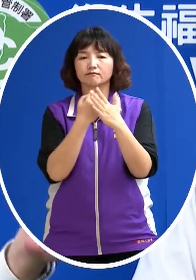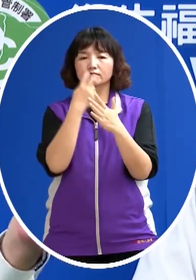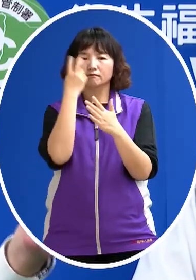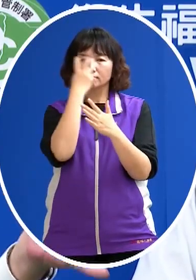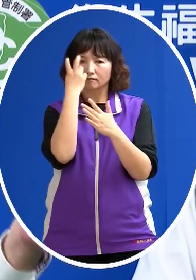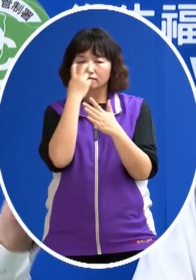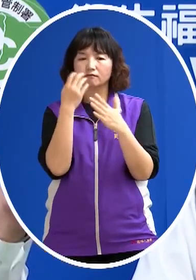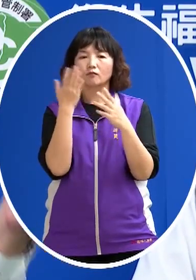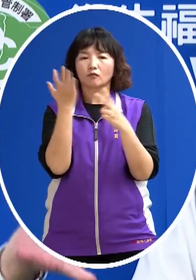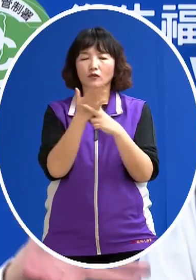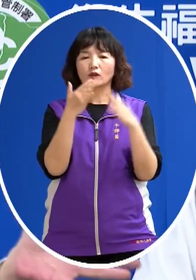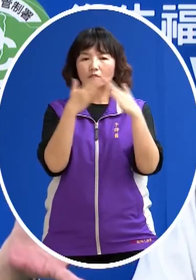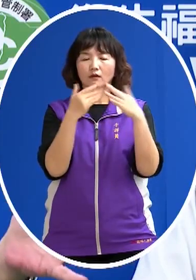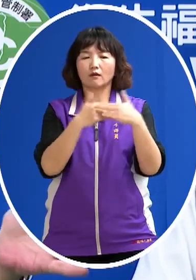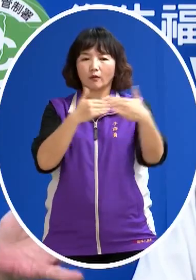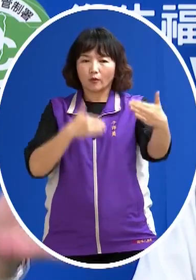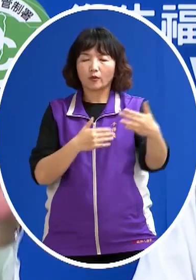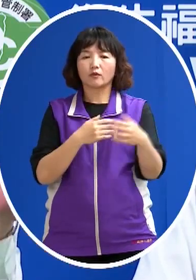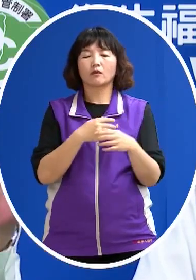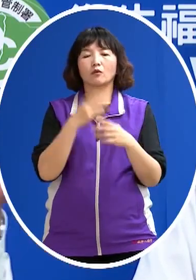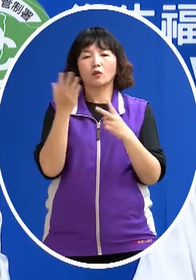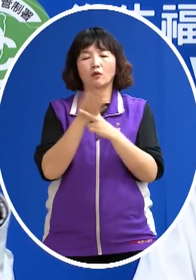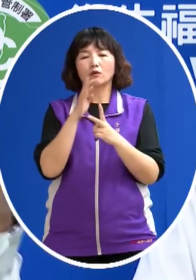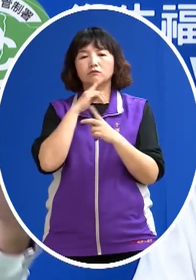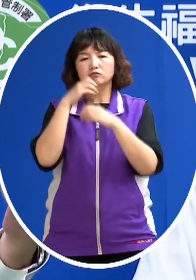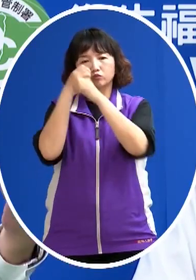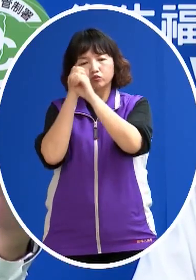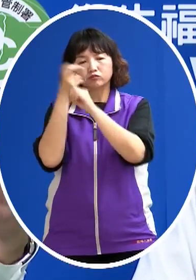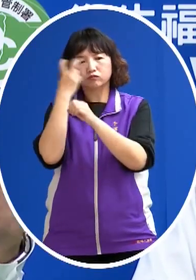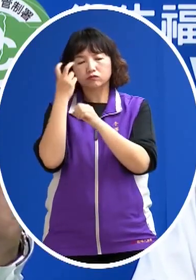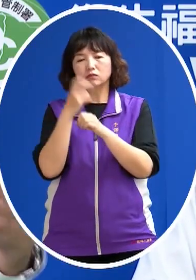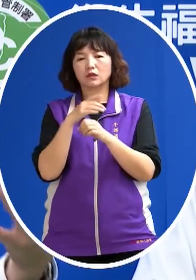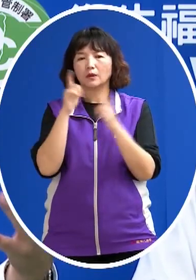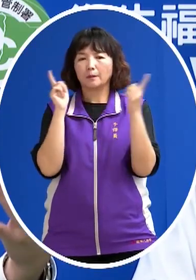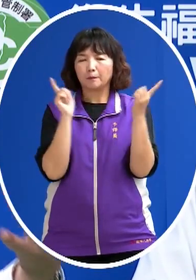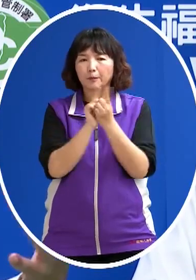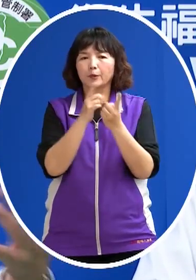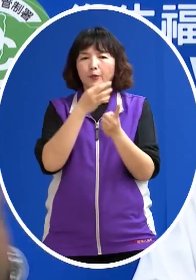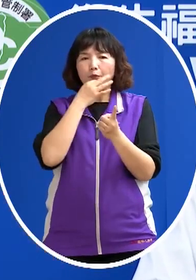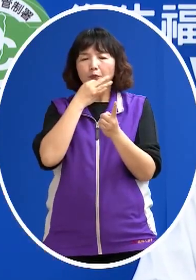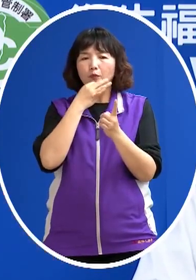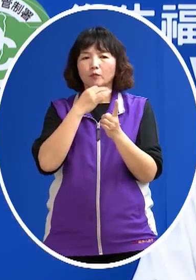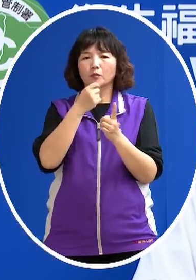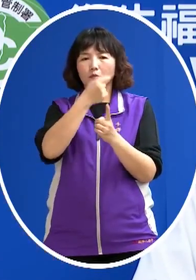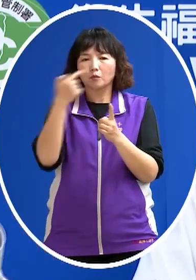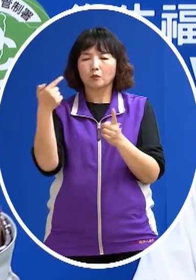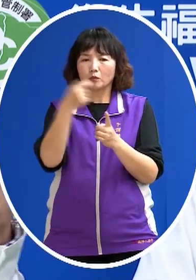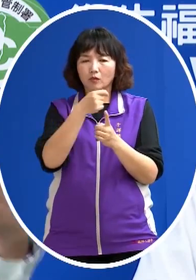者有一些我们会做裁剪。那当然可能性的高低或怎么样的处置最好，